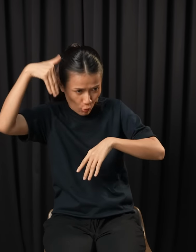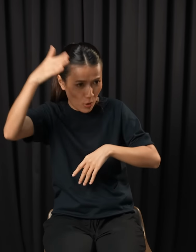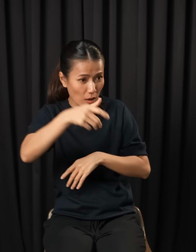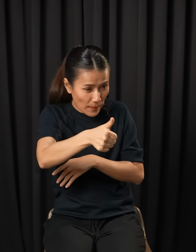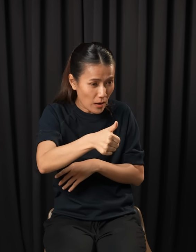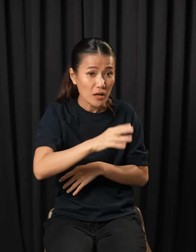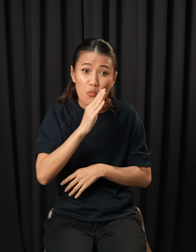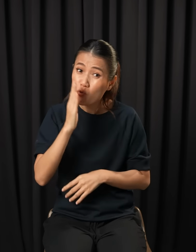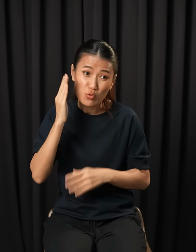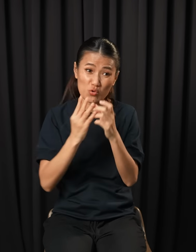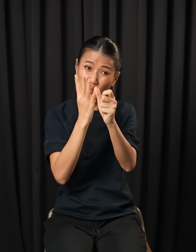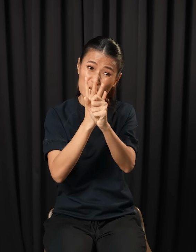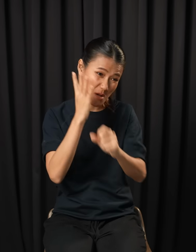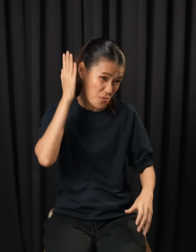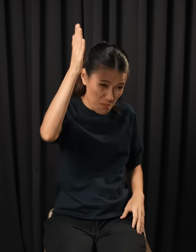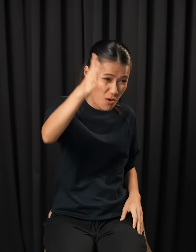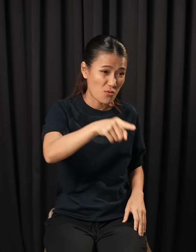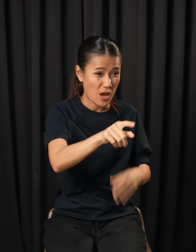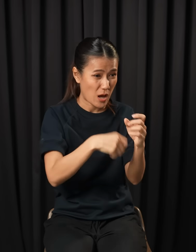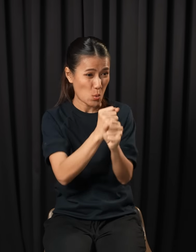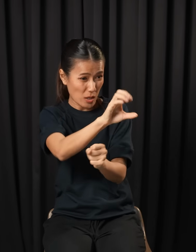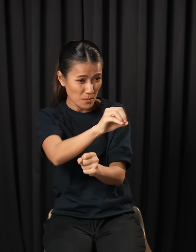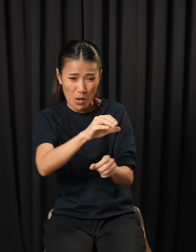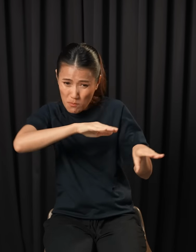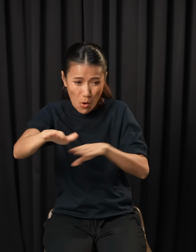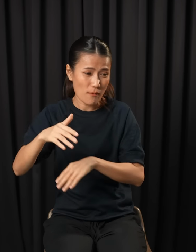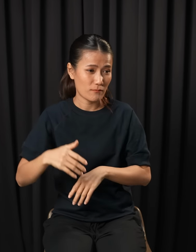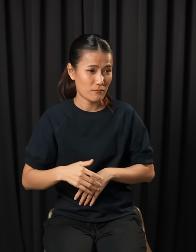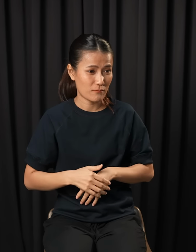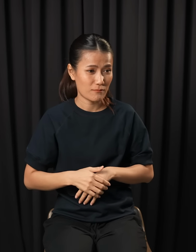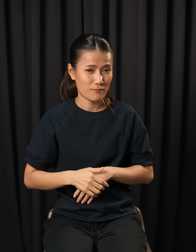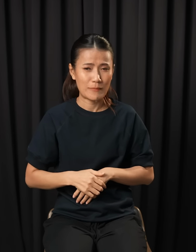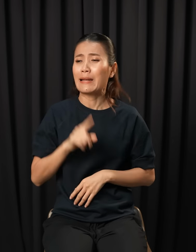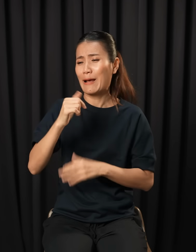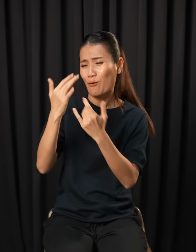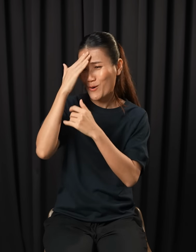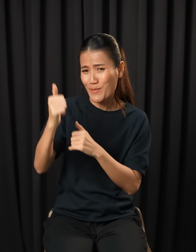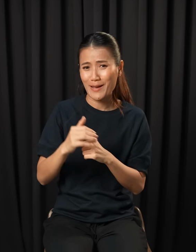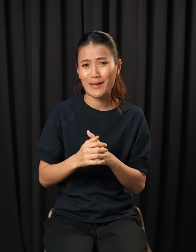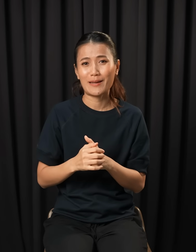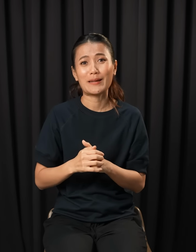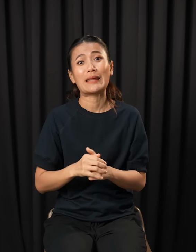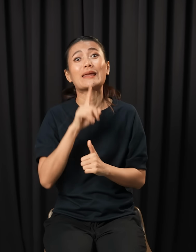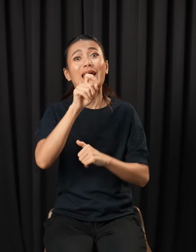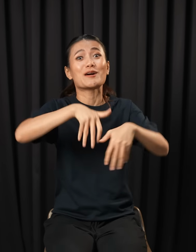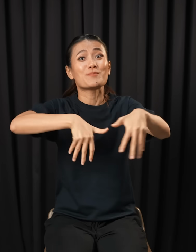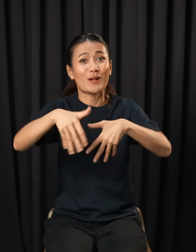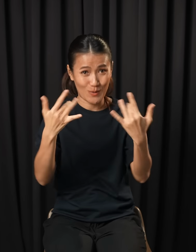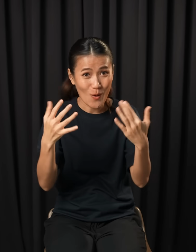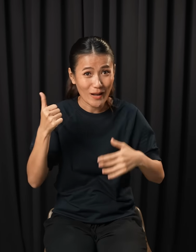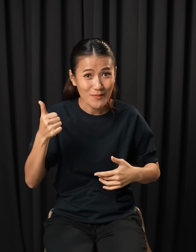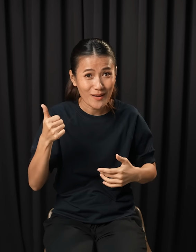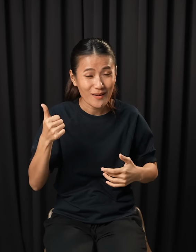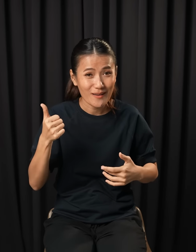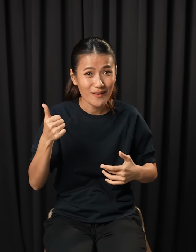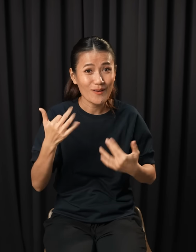ปีเป็นฝ่ายค้านก่อนเธอแล้วรอบต่อไปเนี่ยมันจะเป็นรอบที่มันจะพร้อมกว่านี้ตอนนั้นจะ50จะเหมาะมากเลย สองขยัก